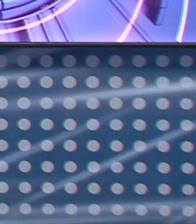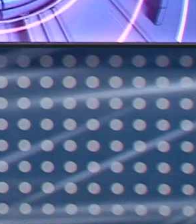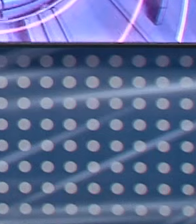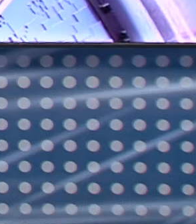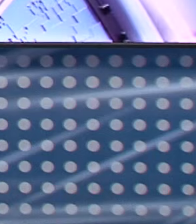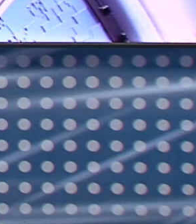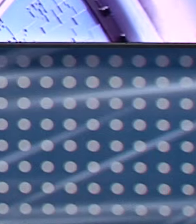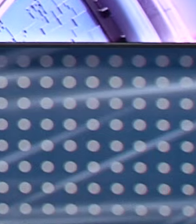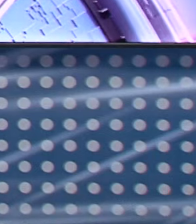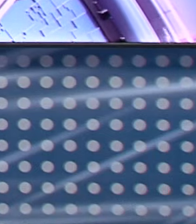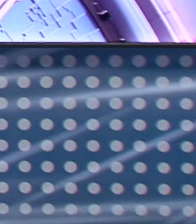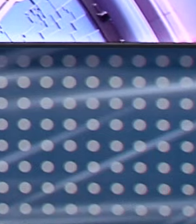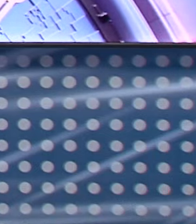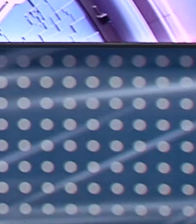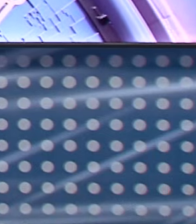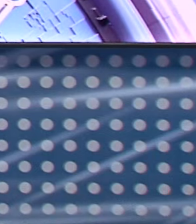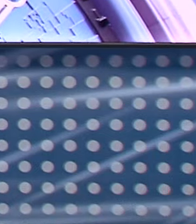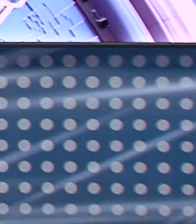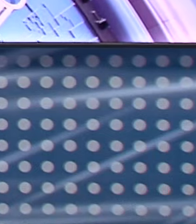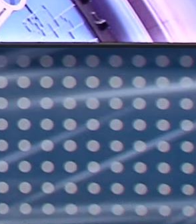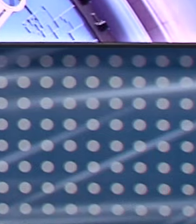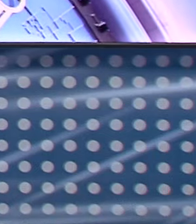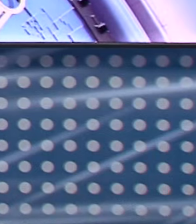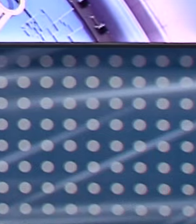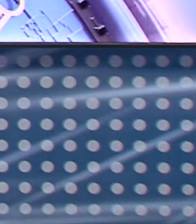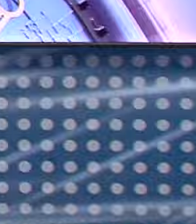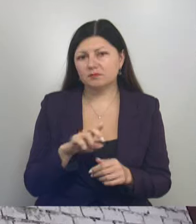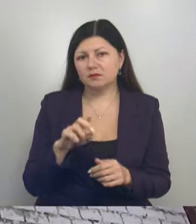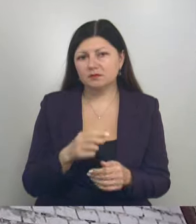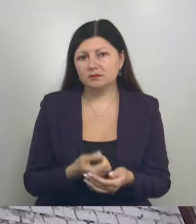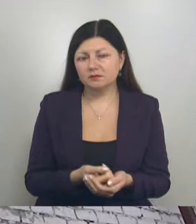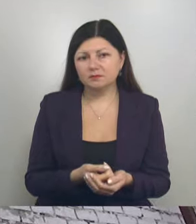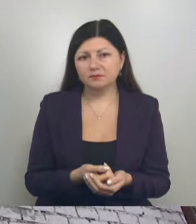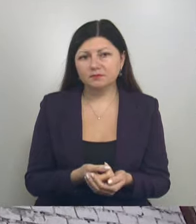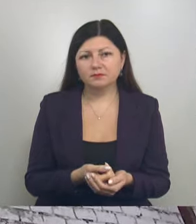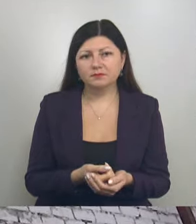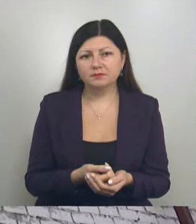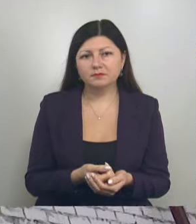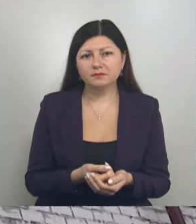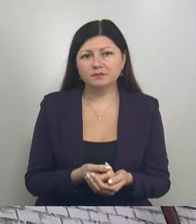тестировании, сегодня работали в разных муниципалитетах, в том числе в областном центре.